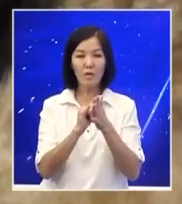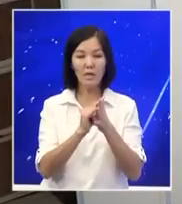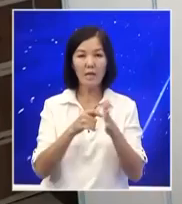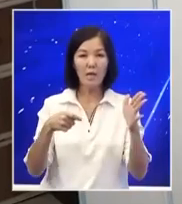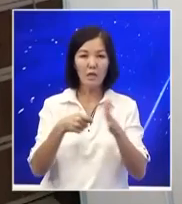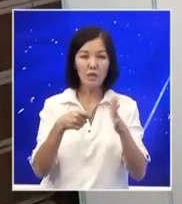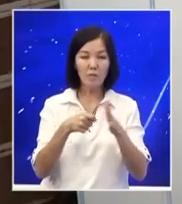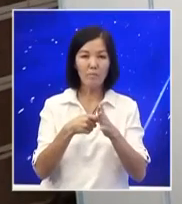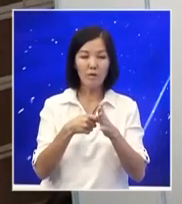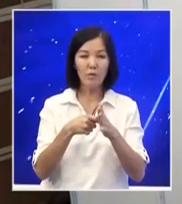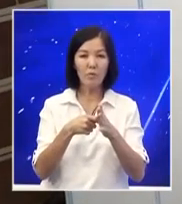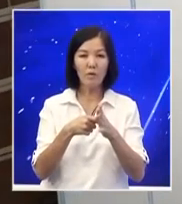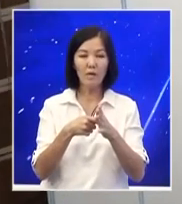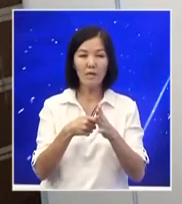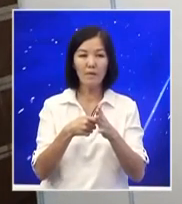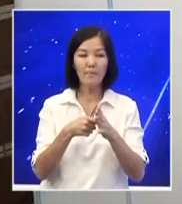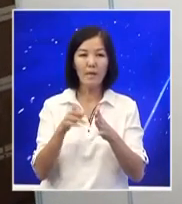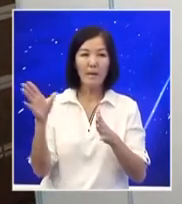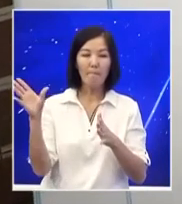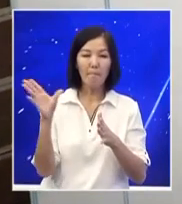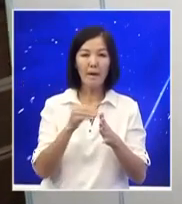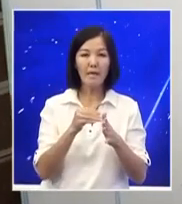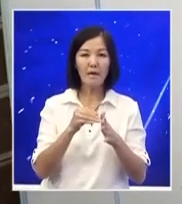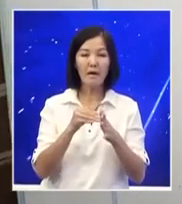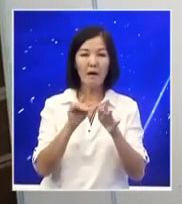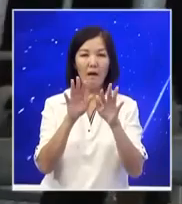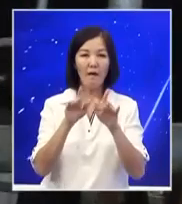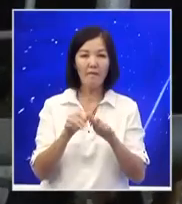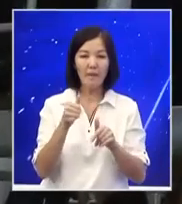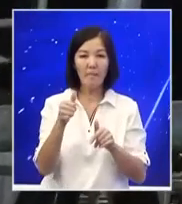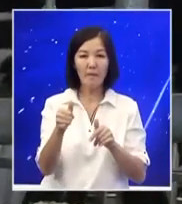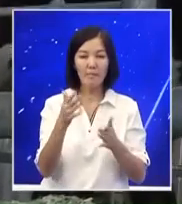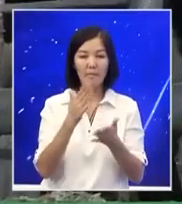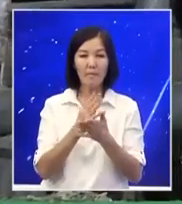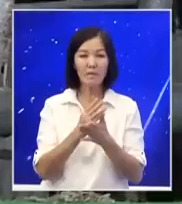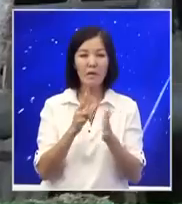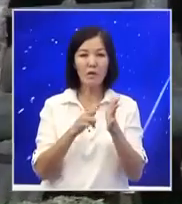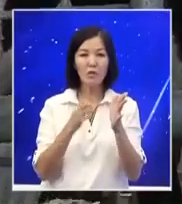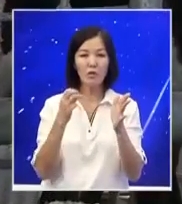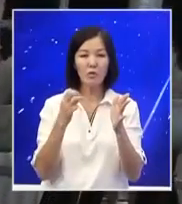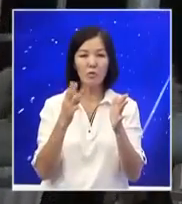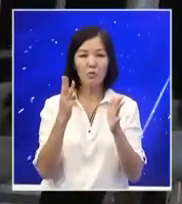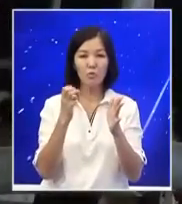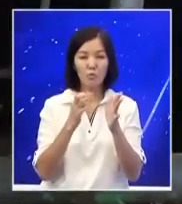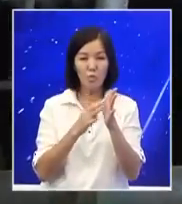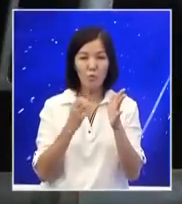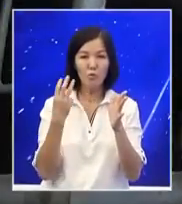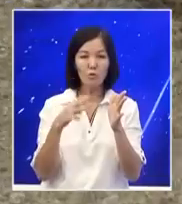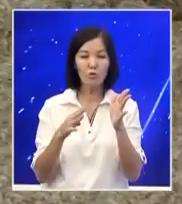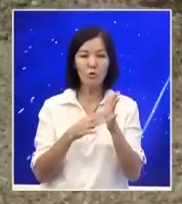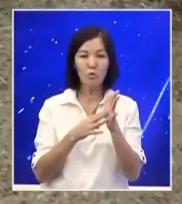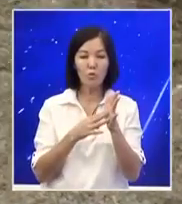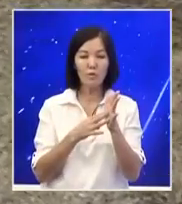беру мен шөп салуда арнайы жүйе арқылы атқарылады. Мұнда қазір 937 бас сиыр бар. Олардың 400-і